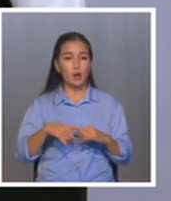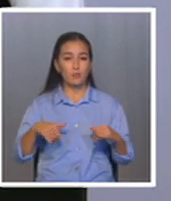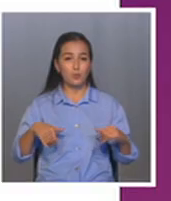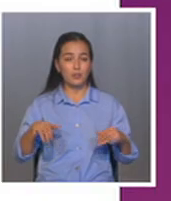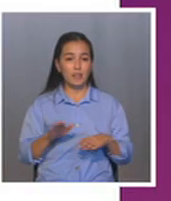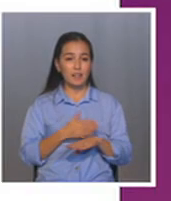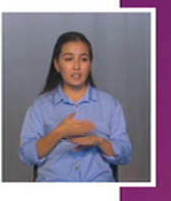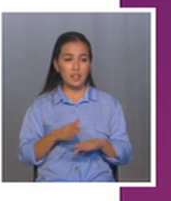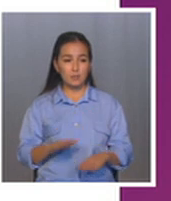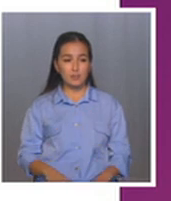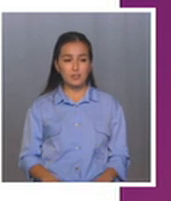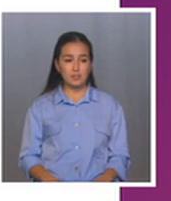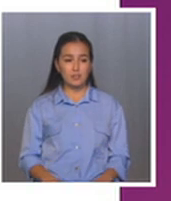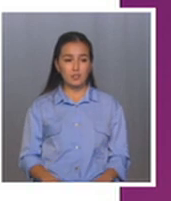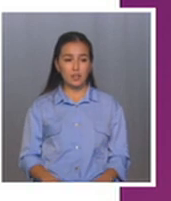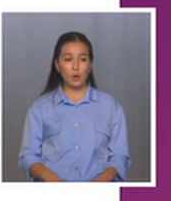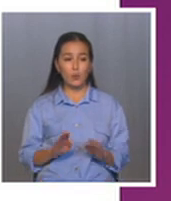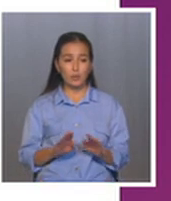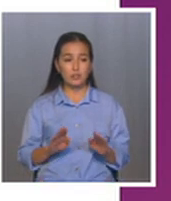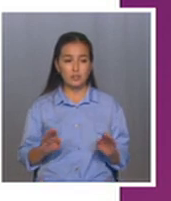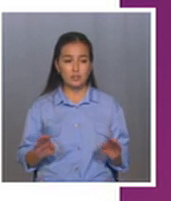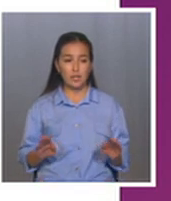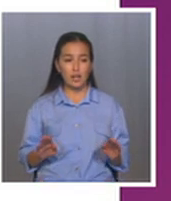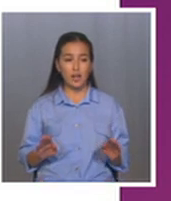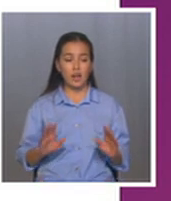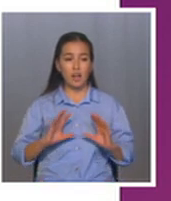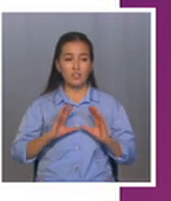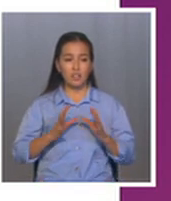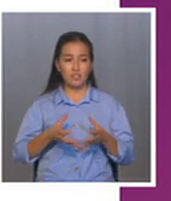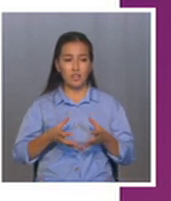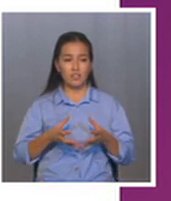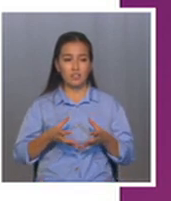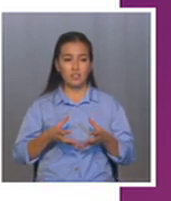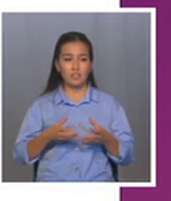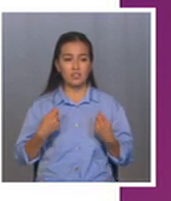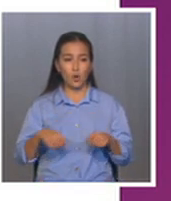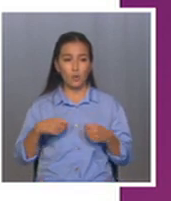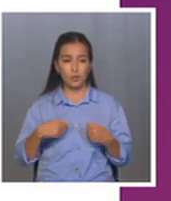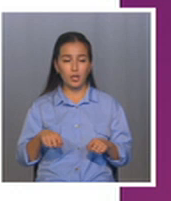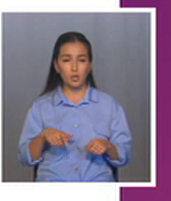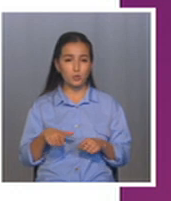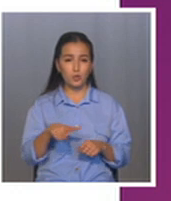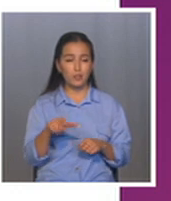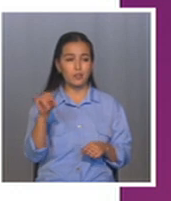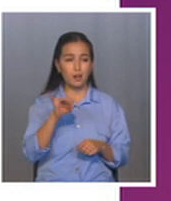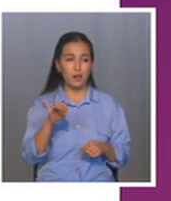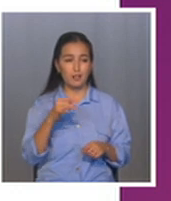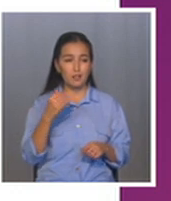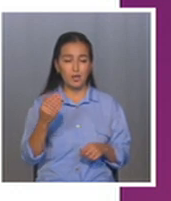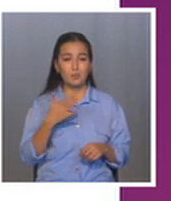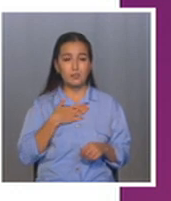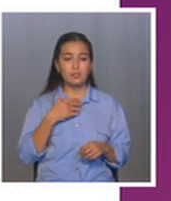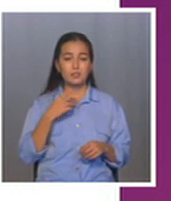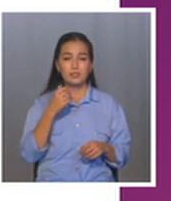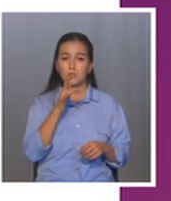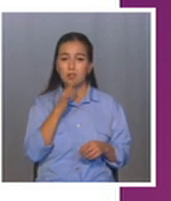талдаймыз. Оқушылар, халықаралық сауда жолының тарихы біздің заманымыздан